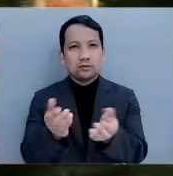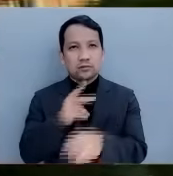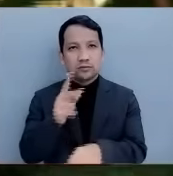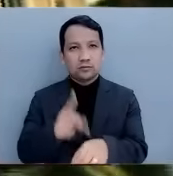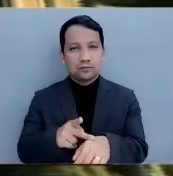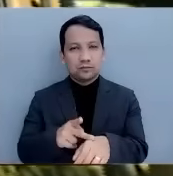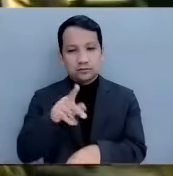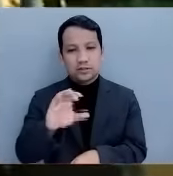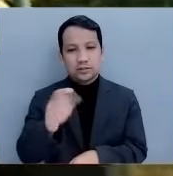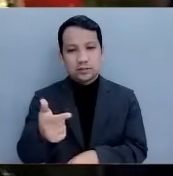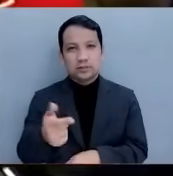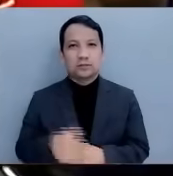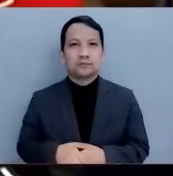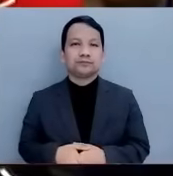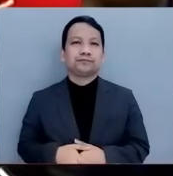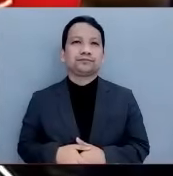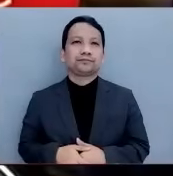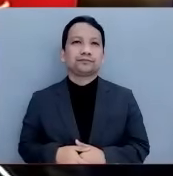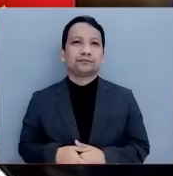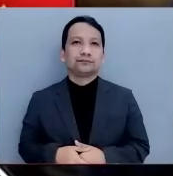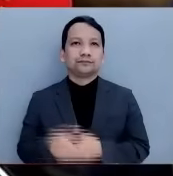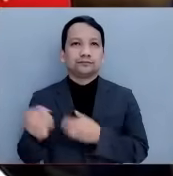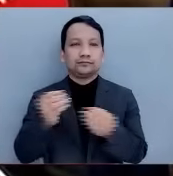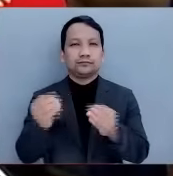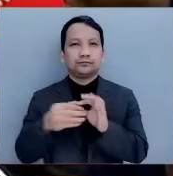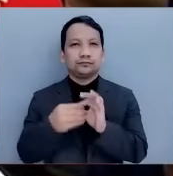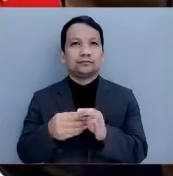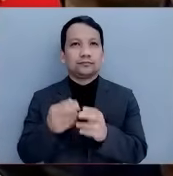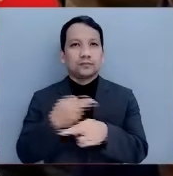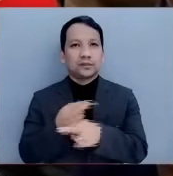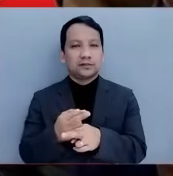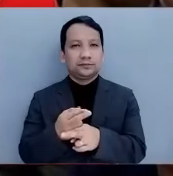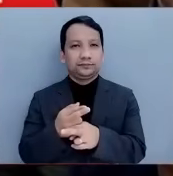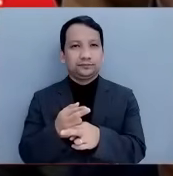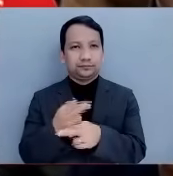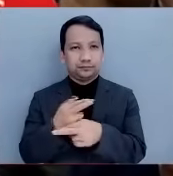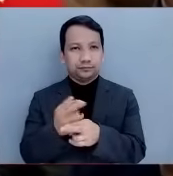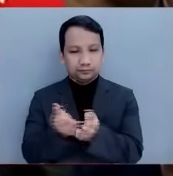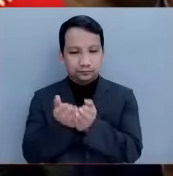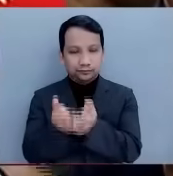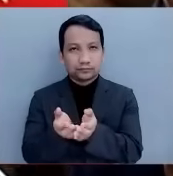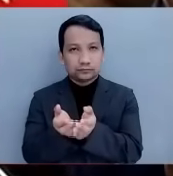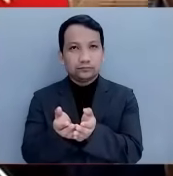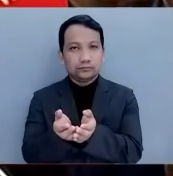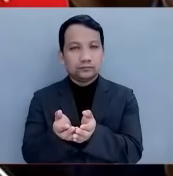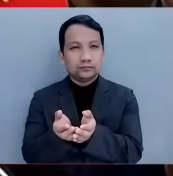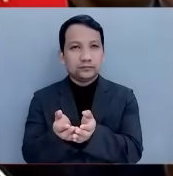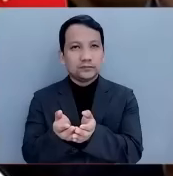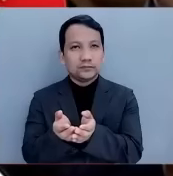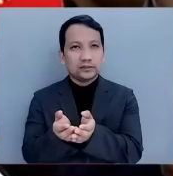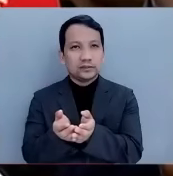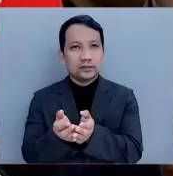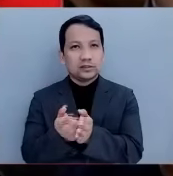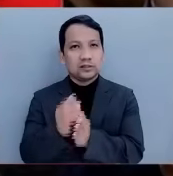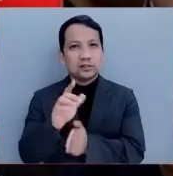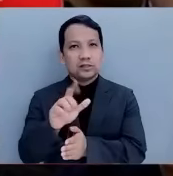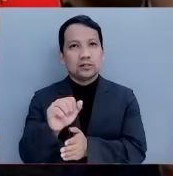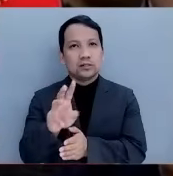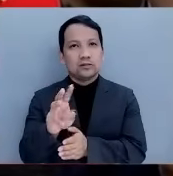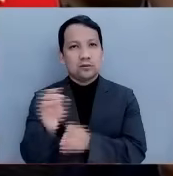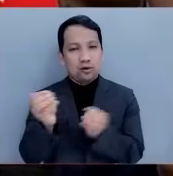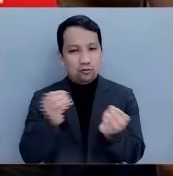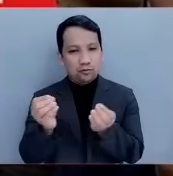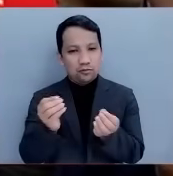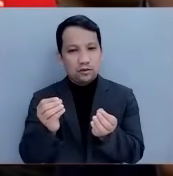Coast Guard. The operations and maintenance of ships, yung law enforcement